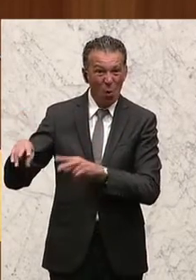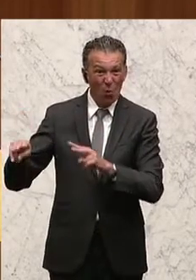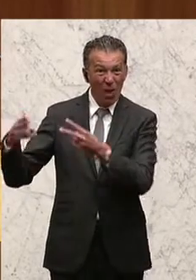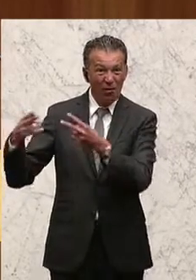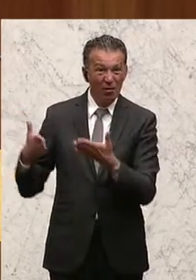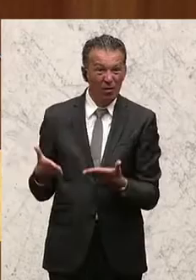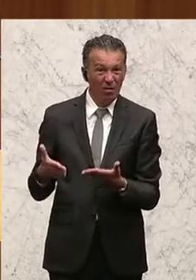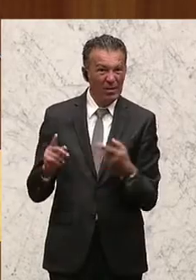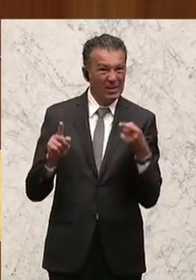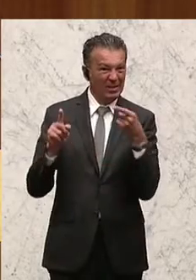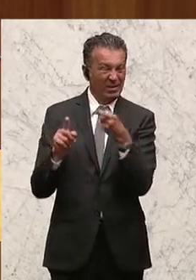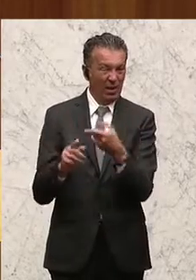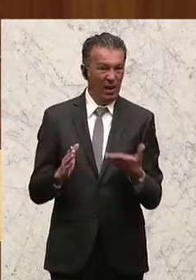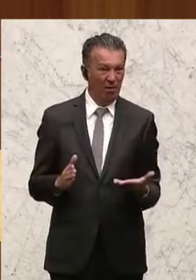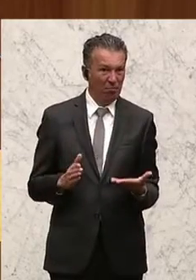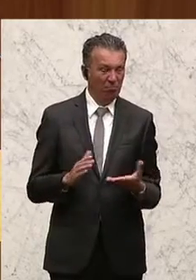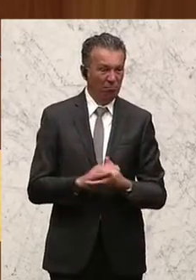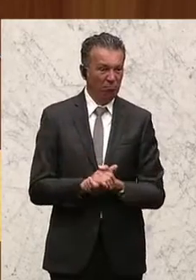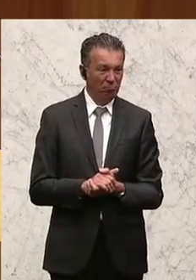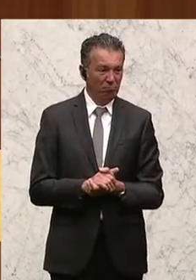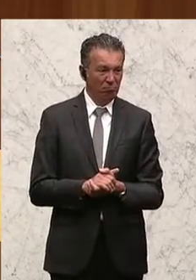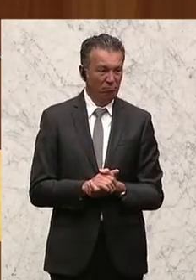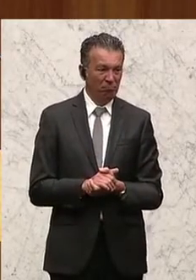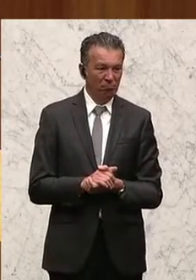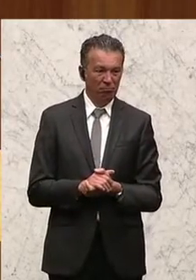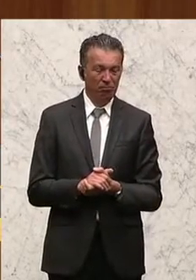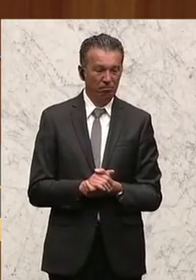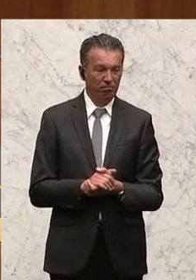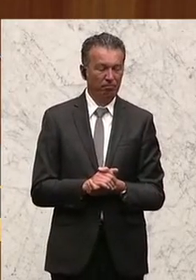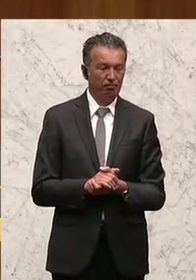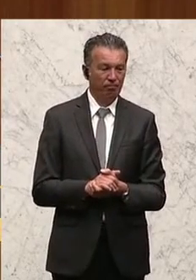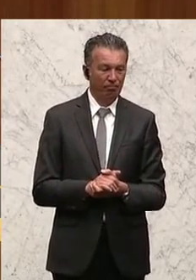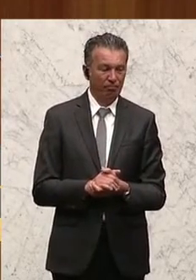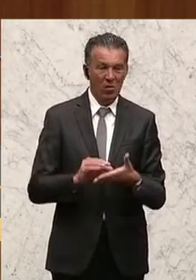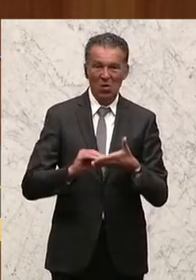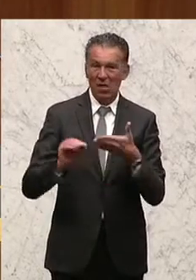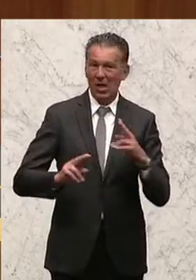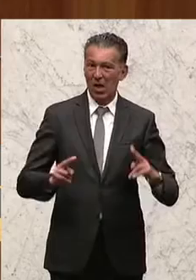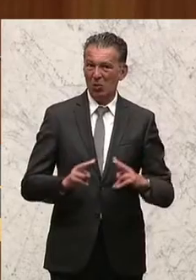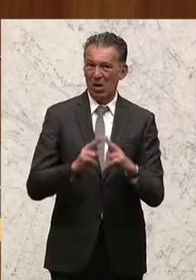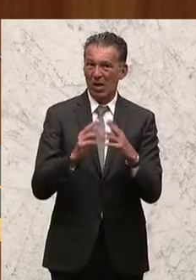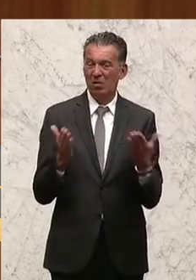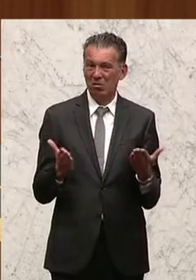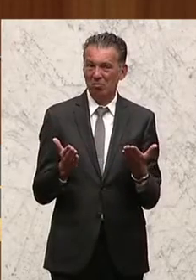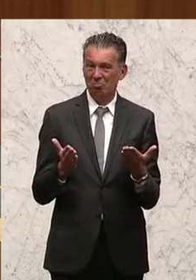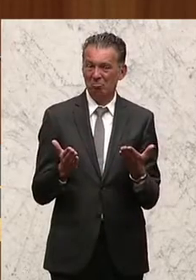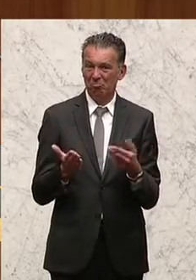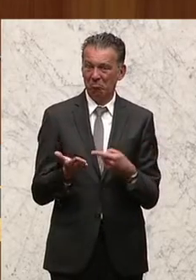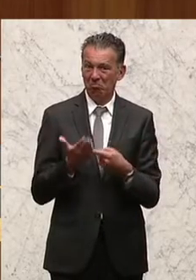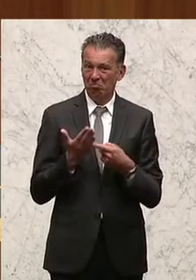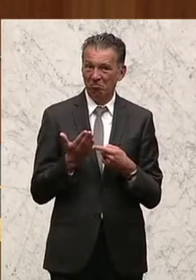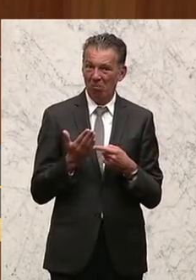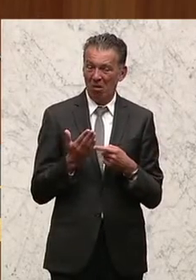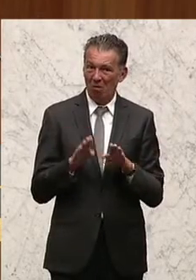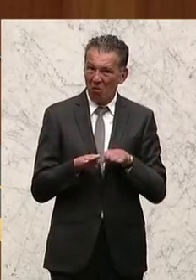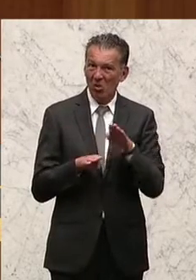das Ziel ist, dass uns rund um den Vertrag von Paris und so weiter weiterbringt. Ein